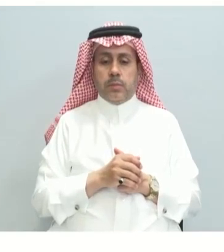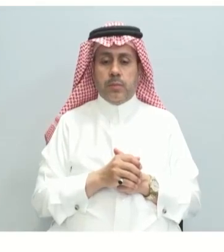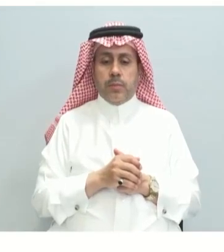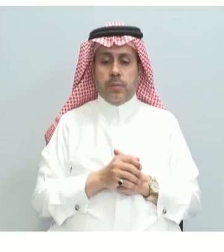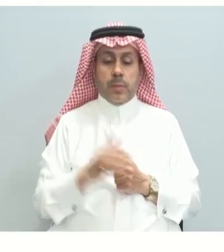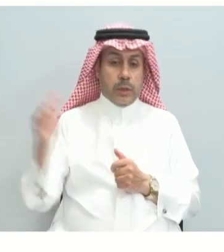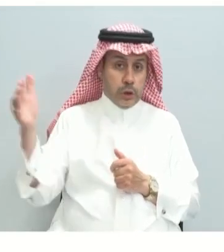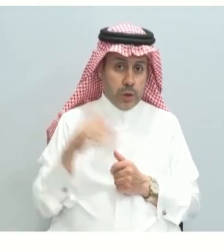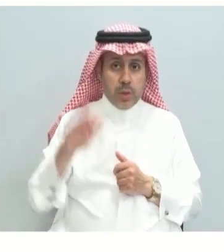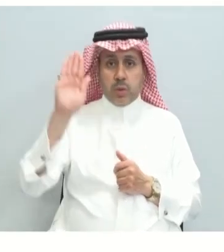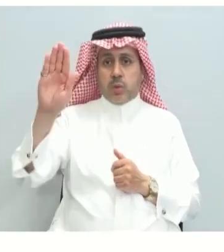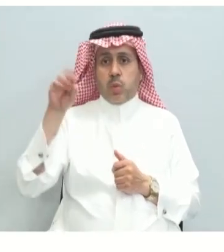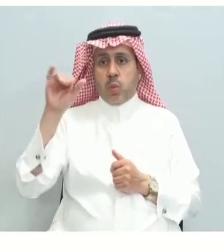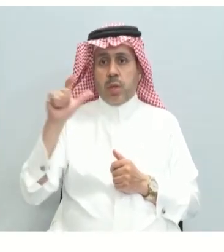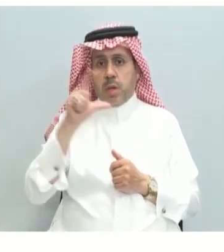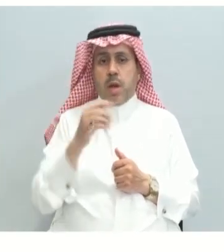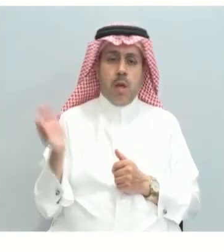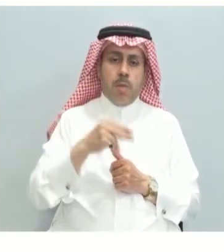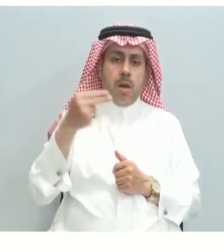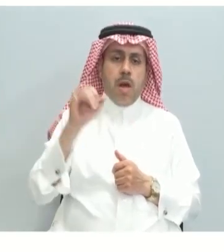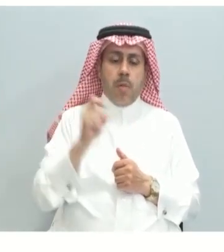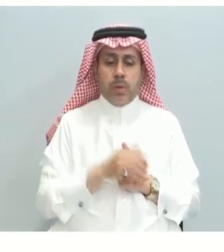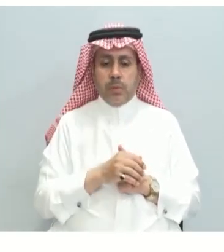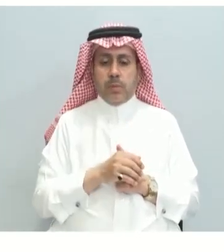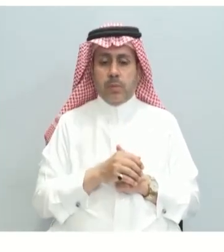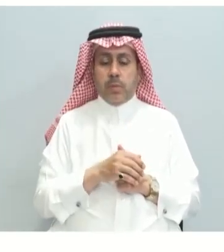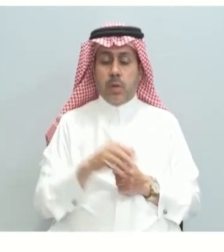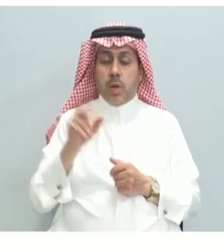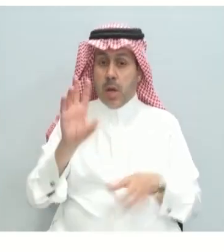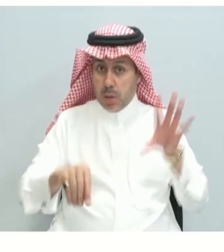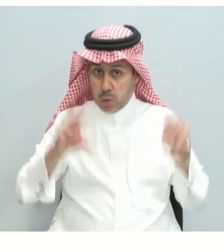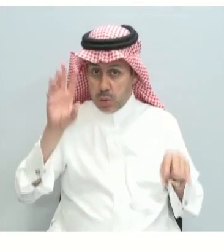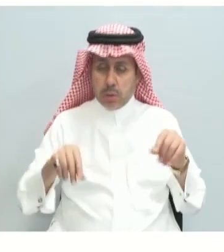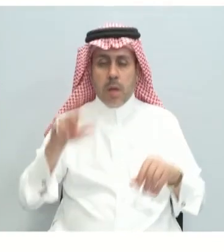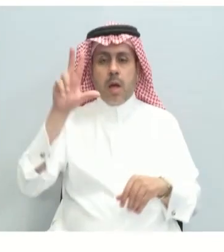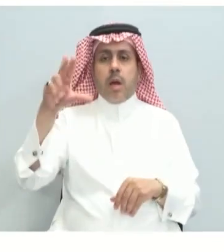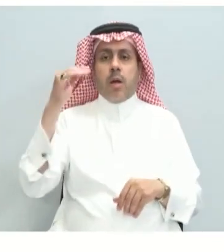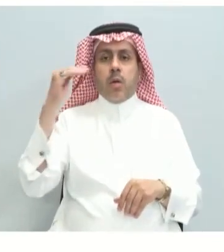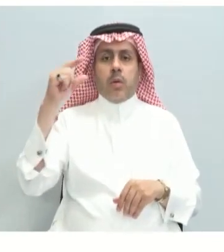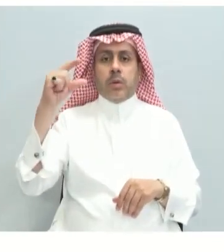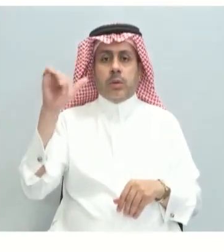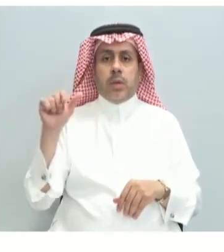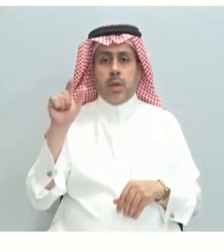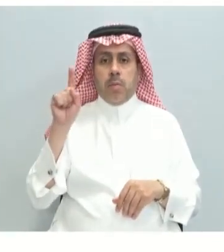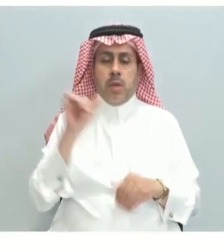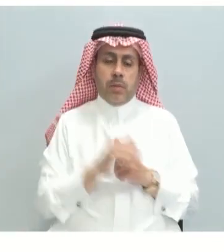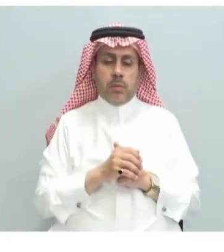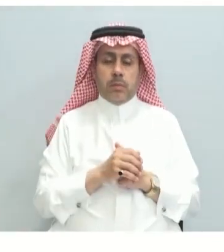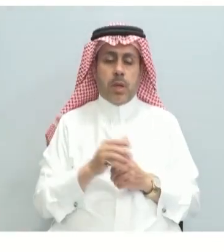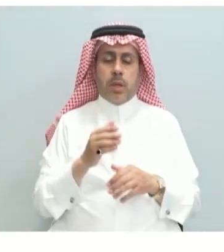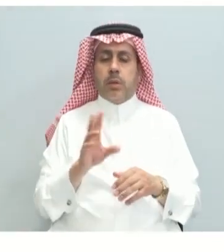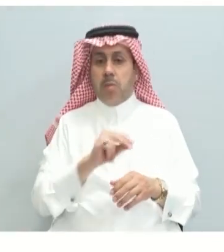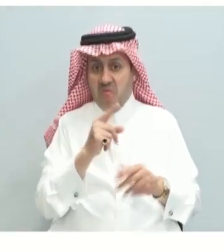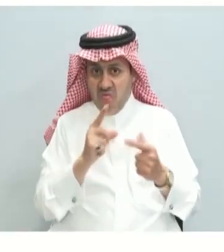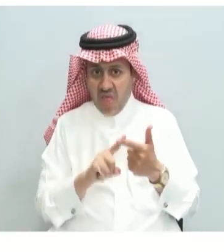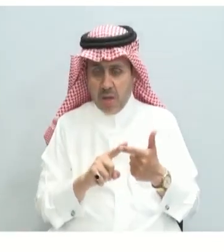جاء سهيل بن عمرو في صلح في قصة الحديبية، إذا كان مريض فسمع من ينادي يا